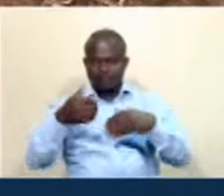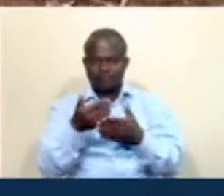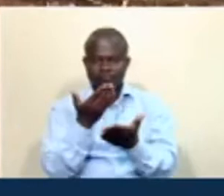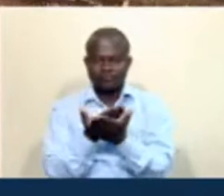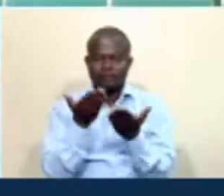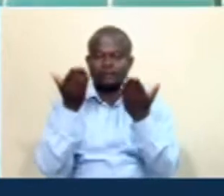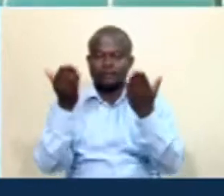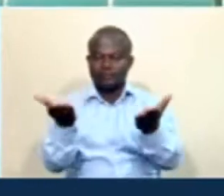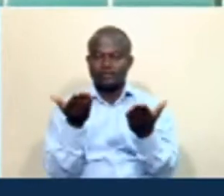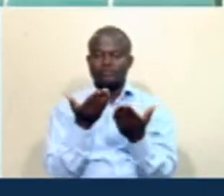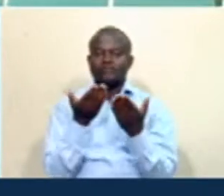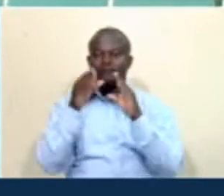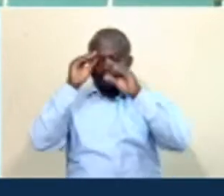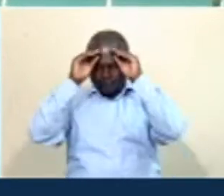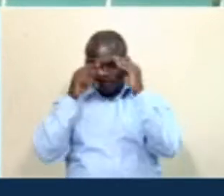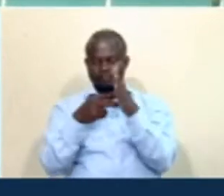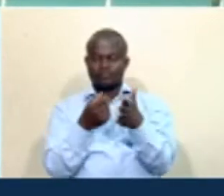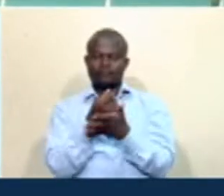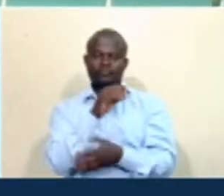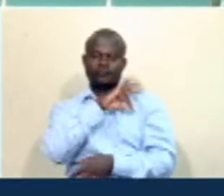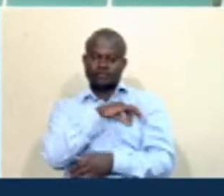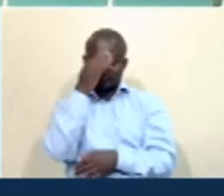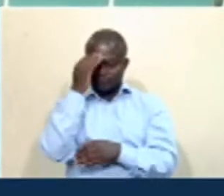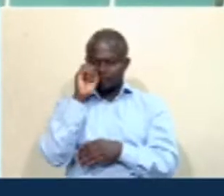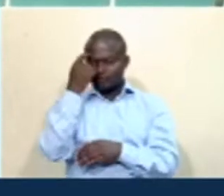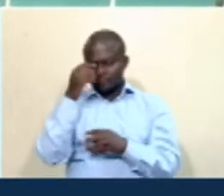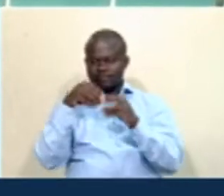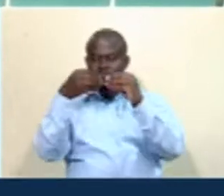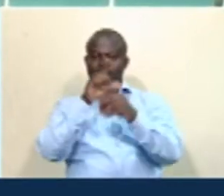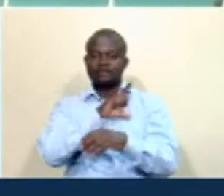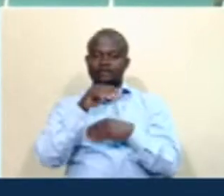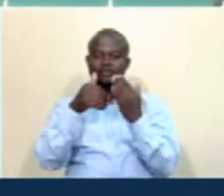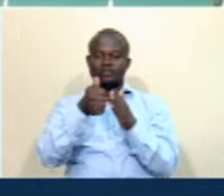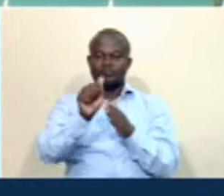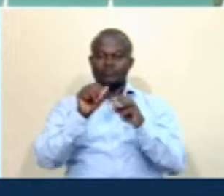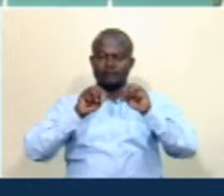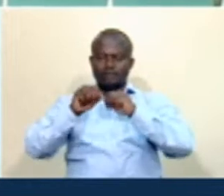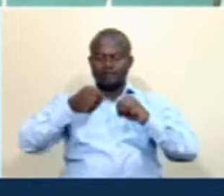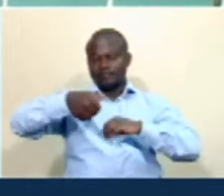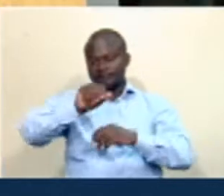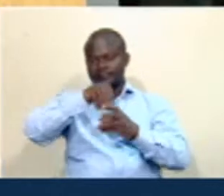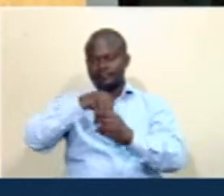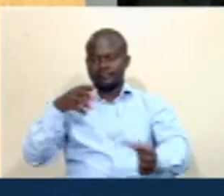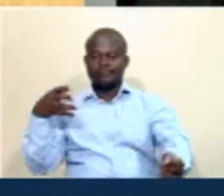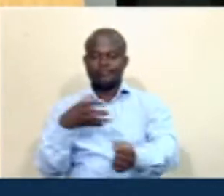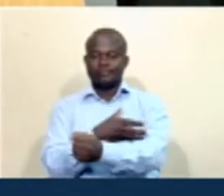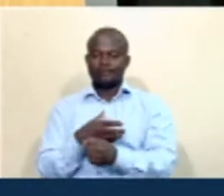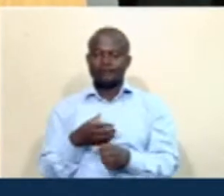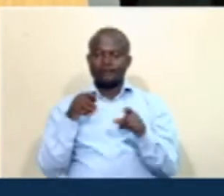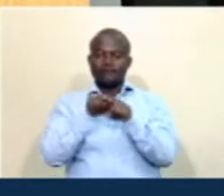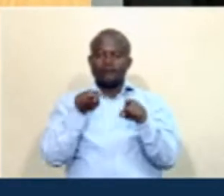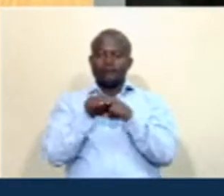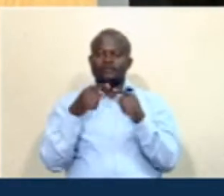akanasaba amakoperative kwiga imishinga nyayo ibyara inyungu kuko leta yatanze amahirwe kuri yo, cyane ko n'imicungire yayo isigaye yarashyizwemo imbaraga. Ariko nk'uko